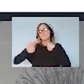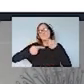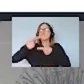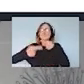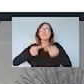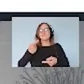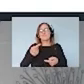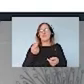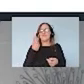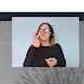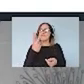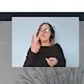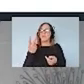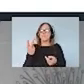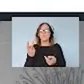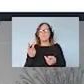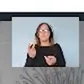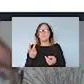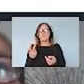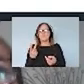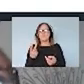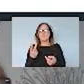Chciałam zaprosić na dwie